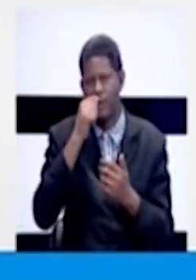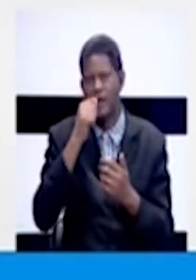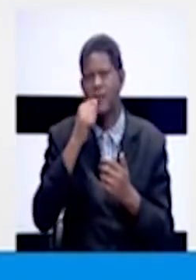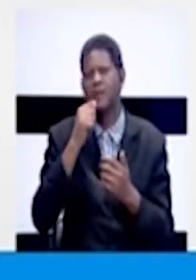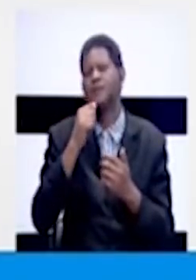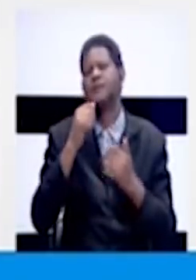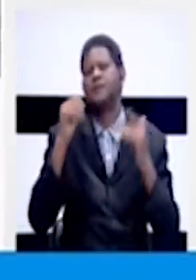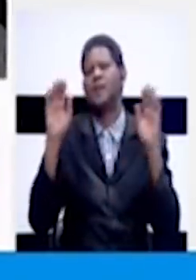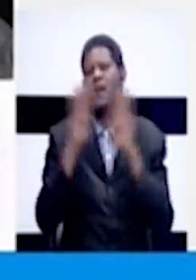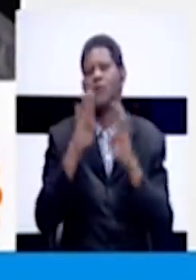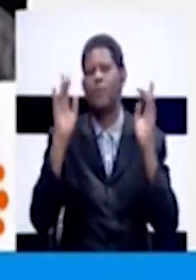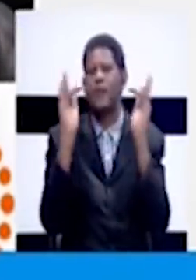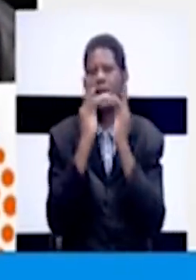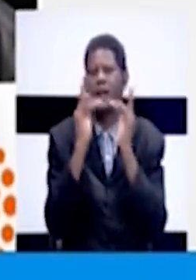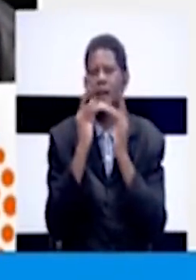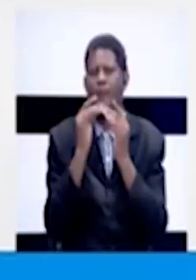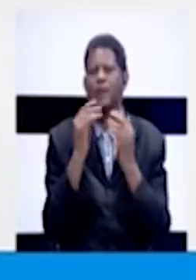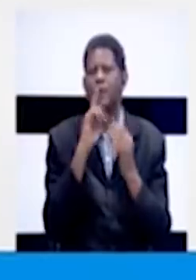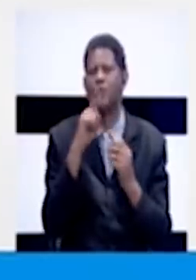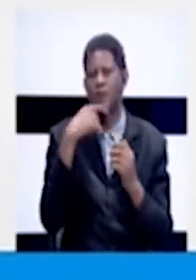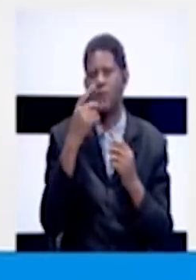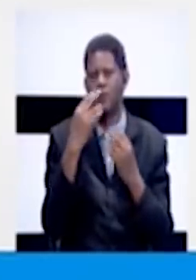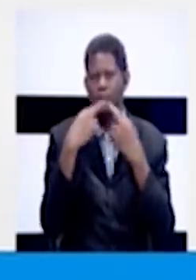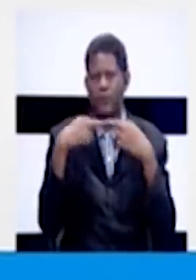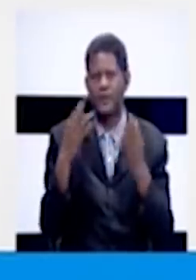ኣሎ ምባለን ፀብፂቡ ዘግሎብ ኤንድ ሜይል